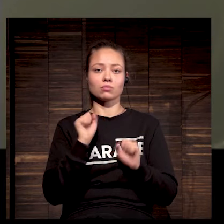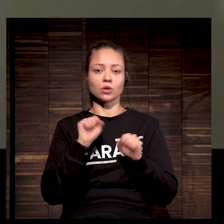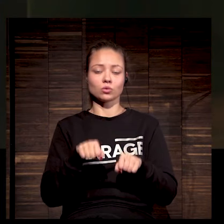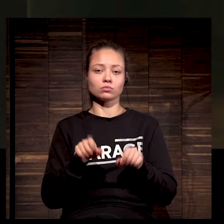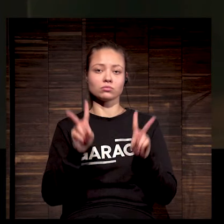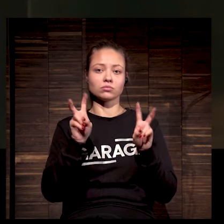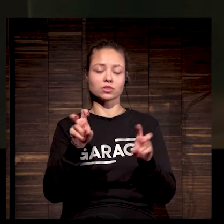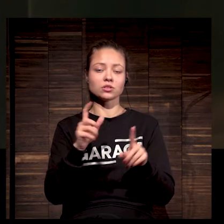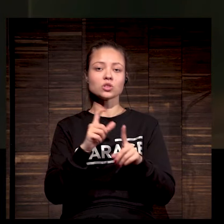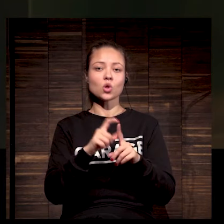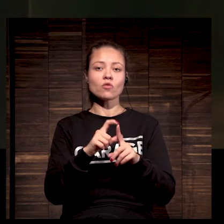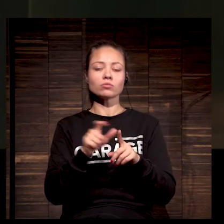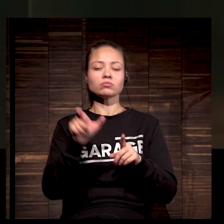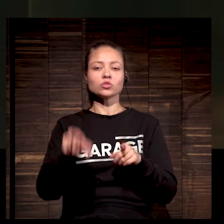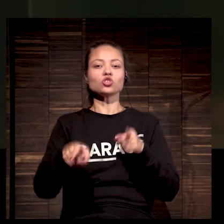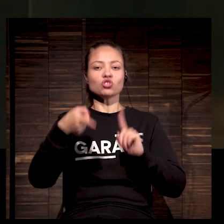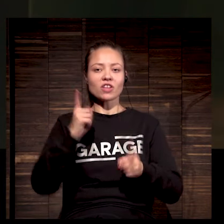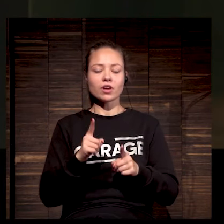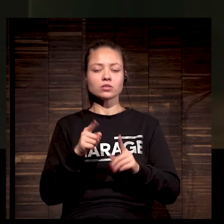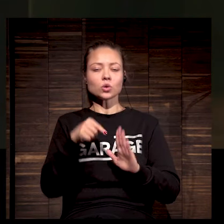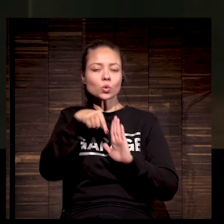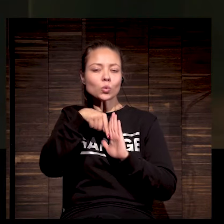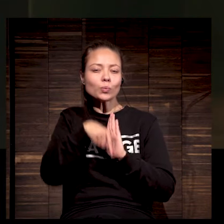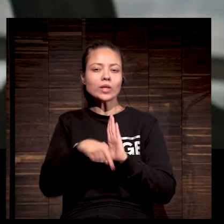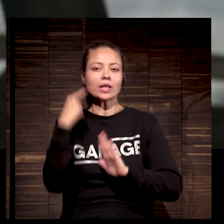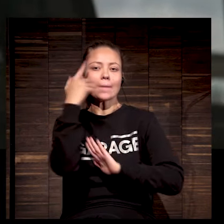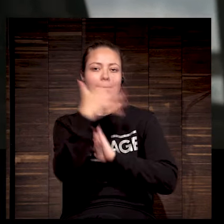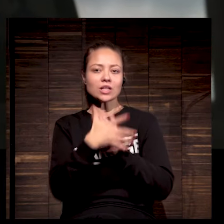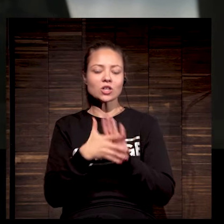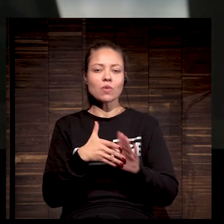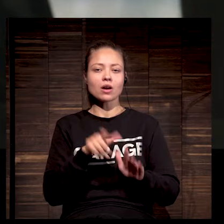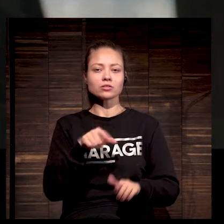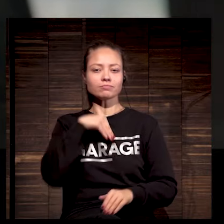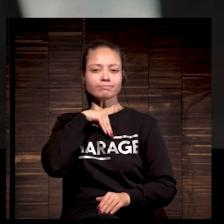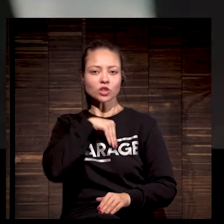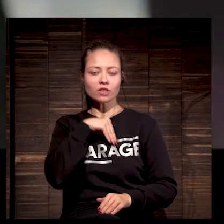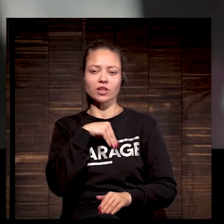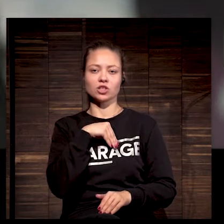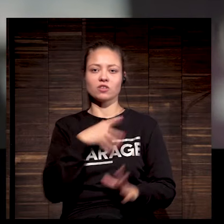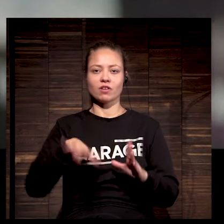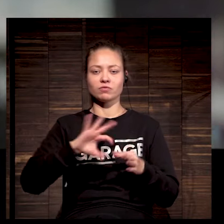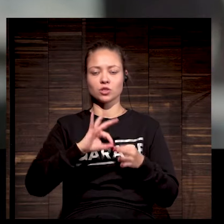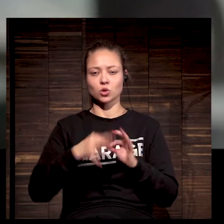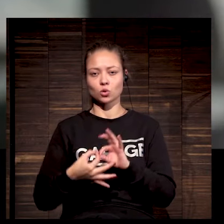словом человечность глубинное понимание человечности во всей ее сложности